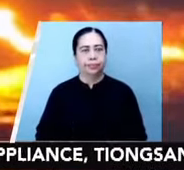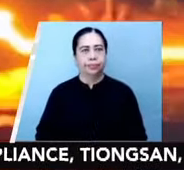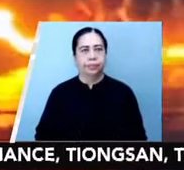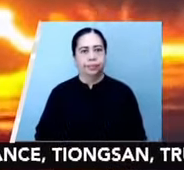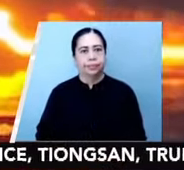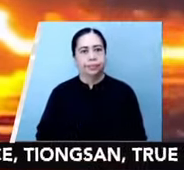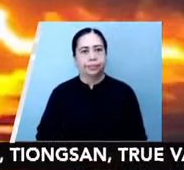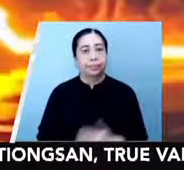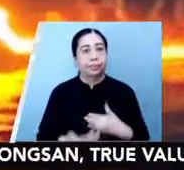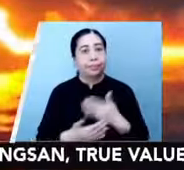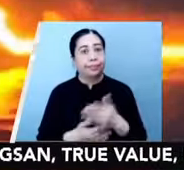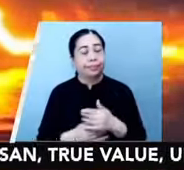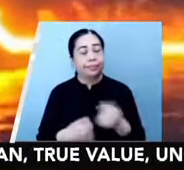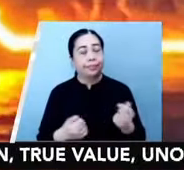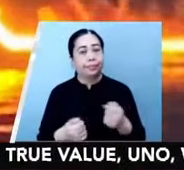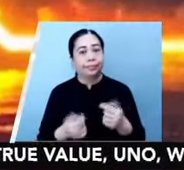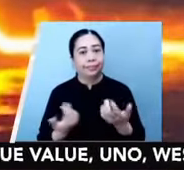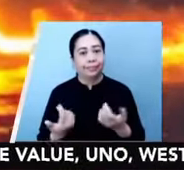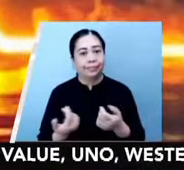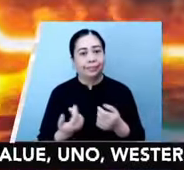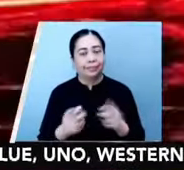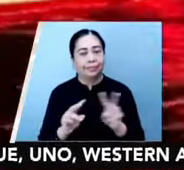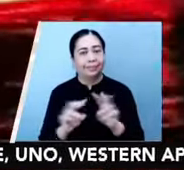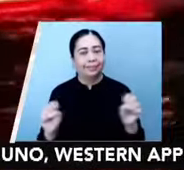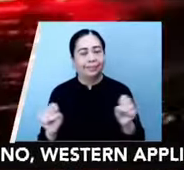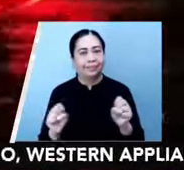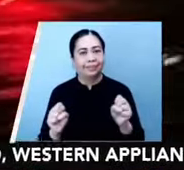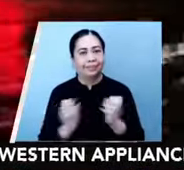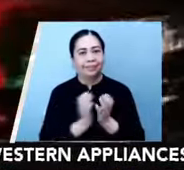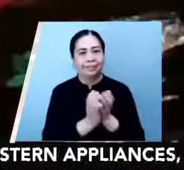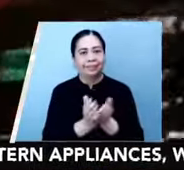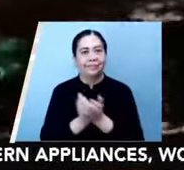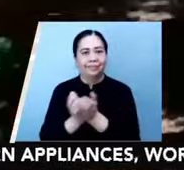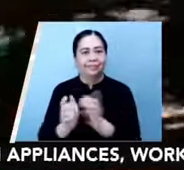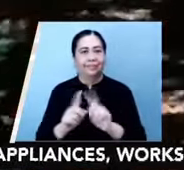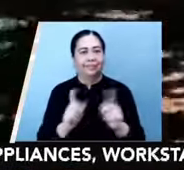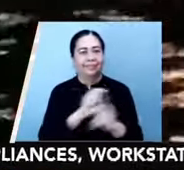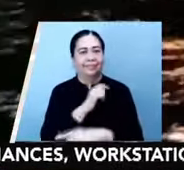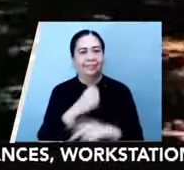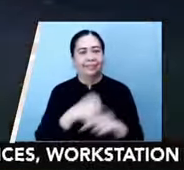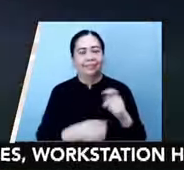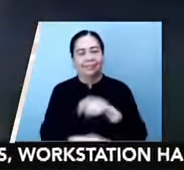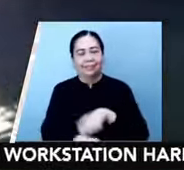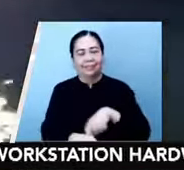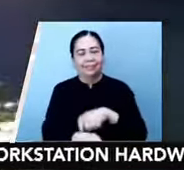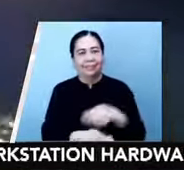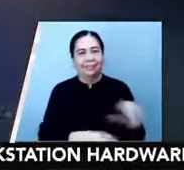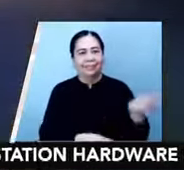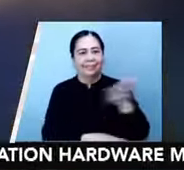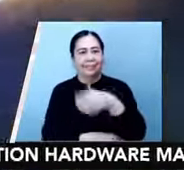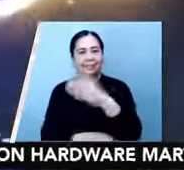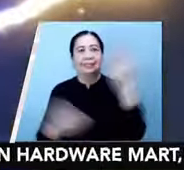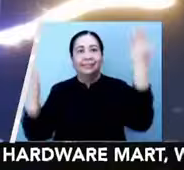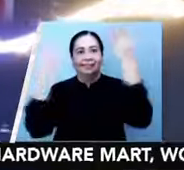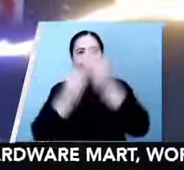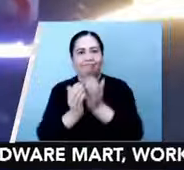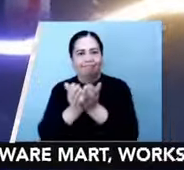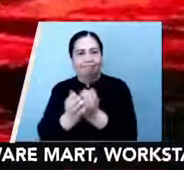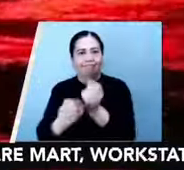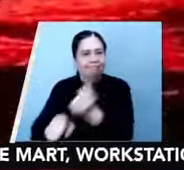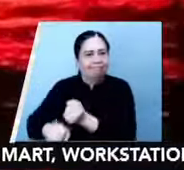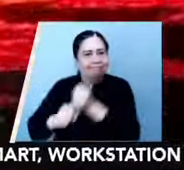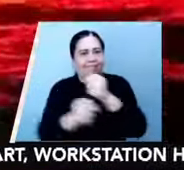Nagtagisan ng galing ang mga bangkero sa mga karera sa ilang probinsya. Sa Tagbilaran, Bohol, sa gabi ginawa ang Dragon Boat Race na Glow in the